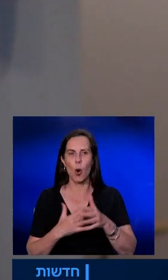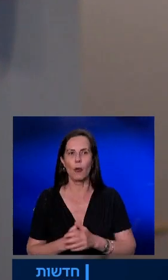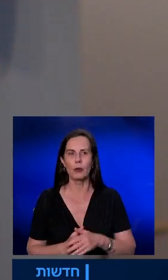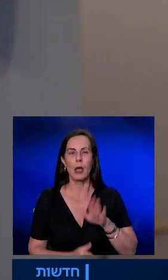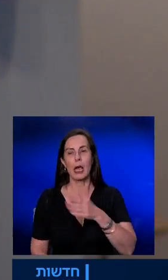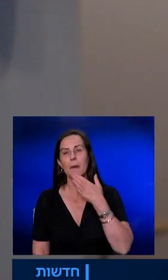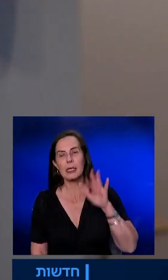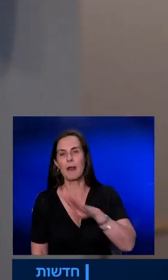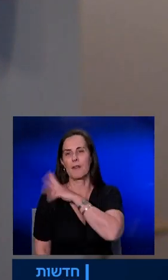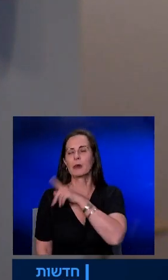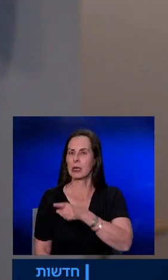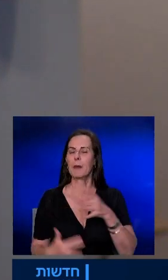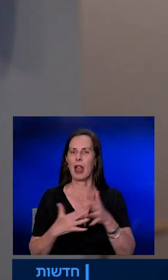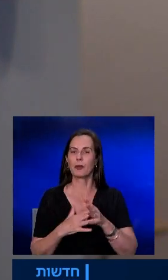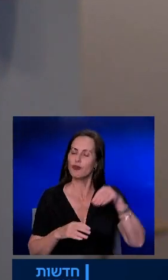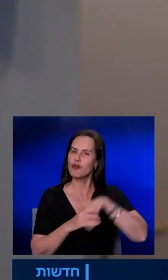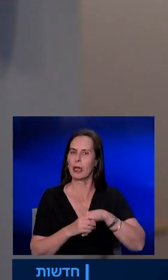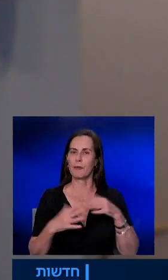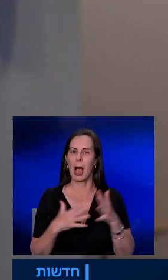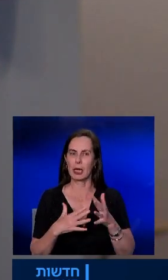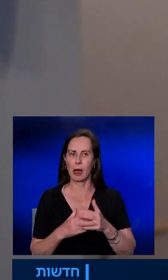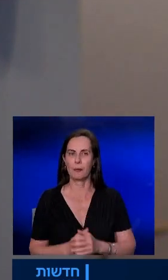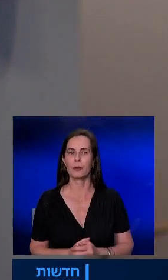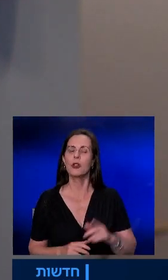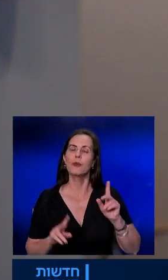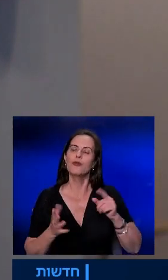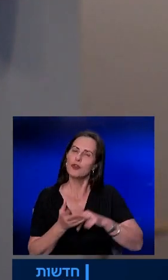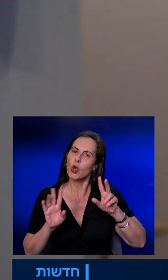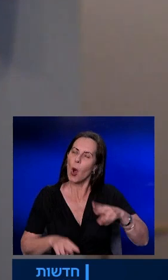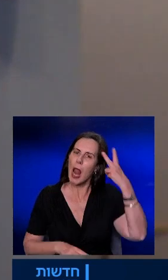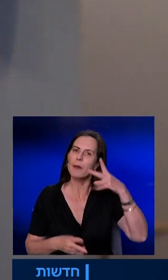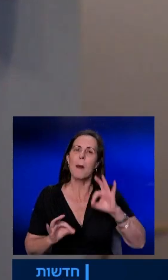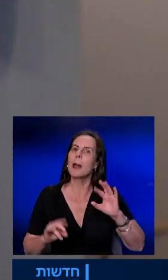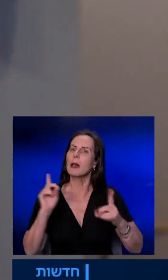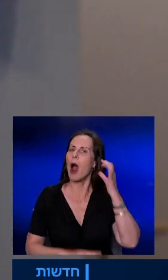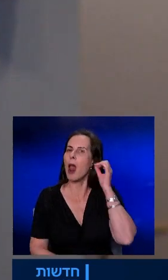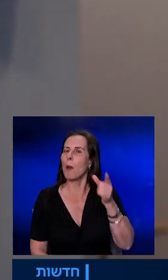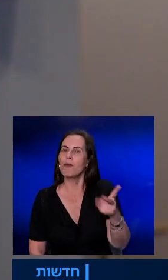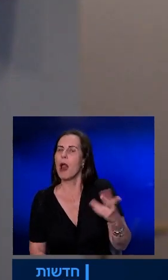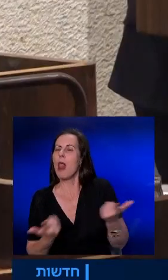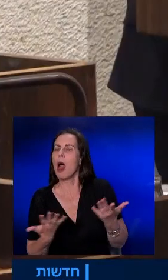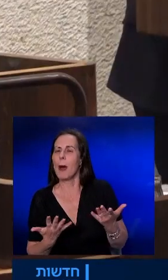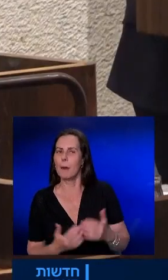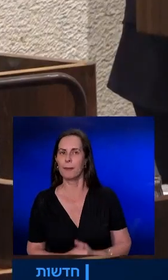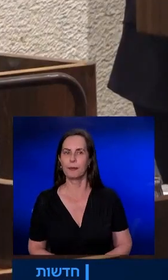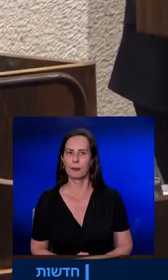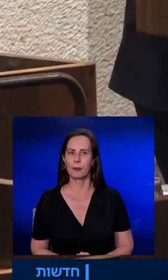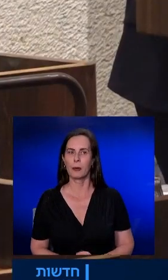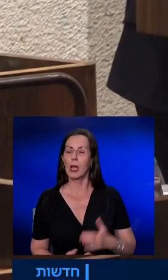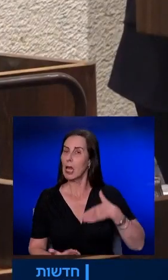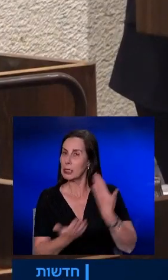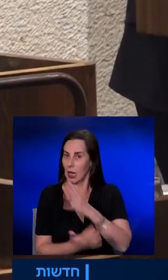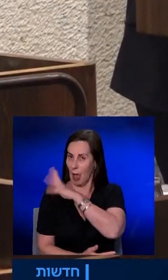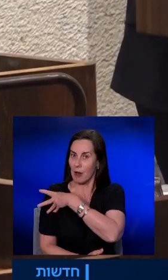to participate in that investigation so that we can get down to the to why this happened. הצעתי